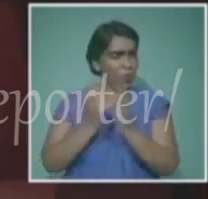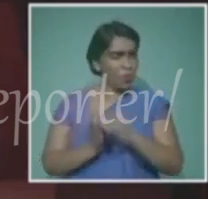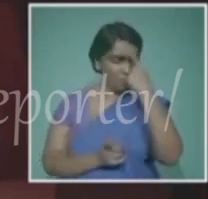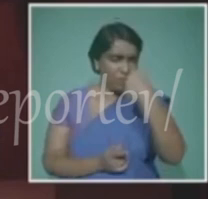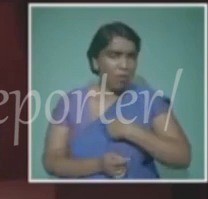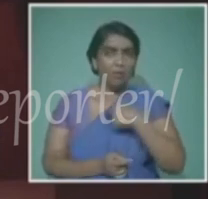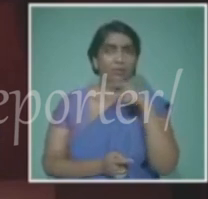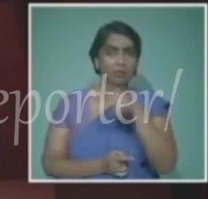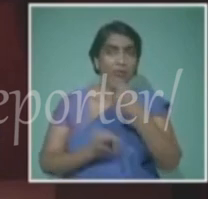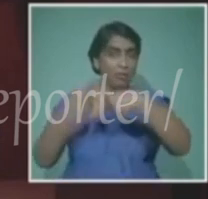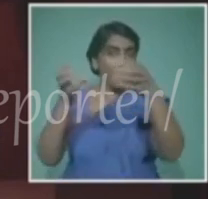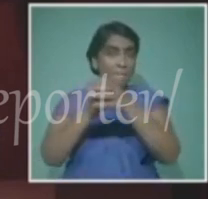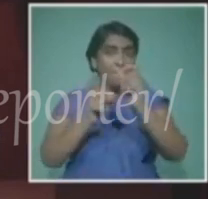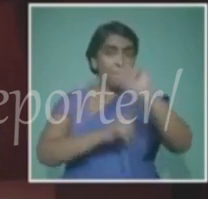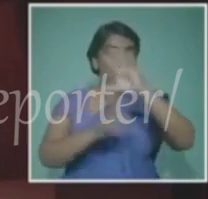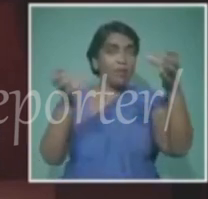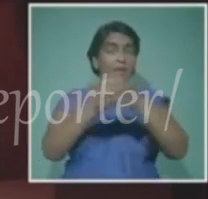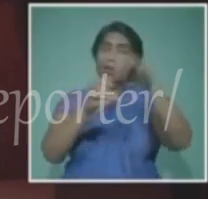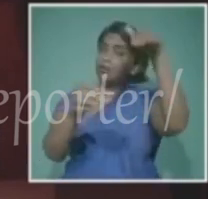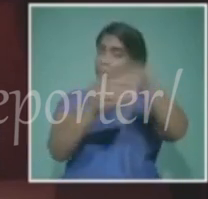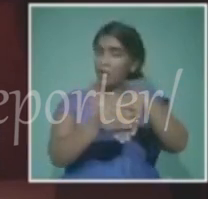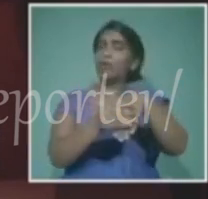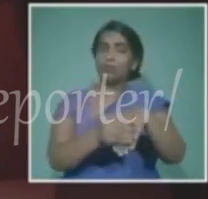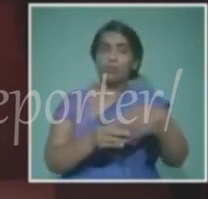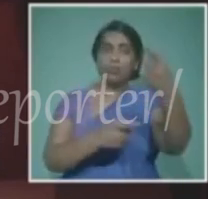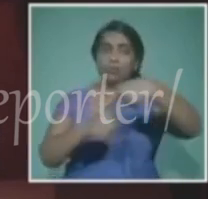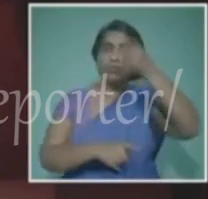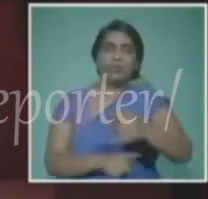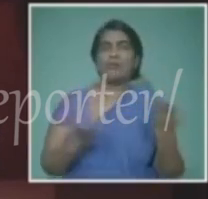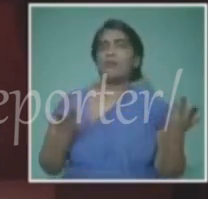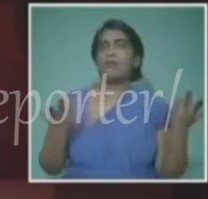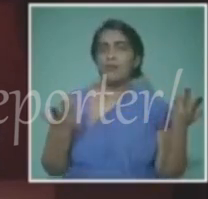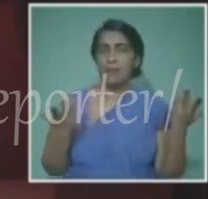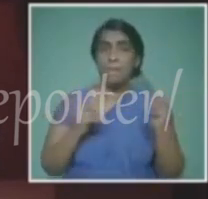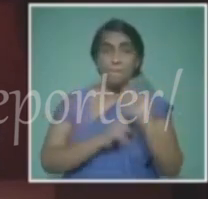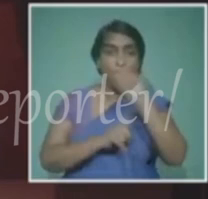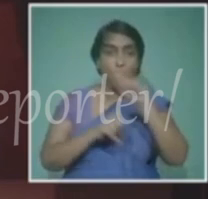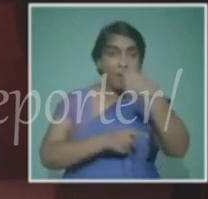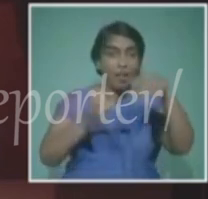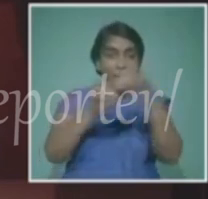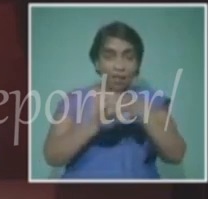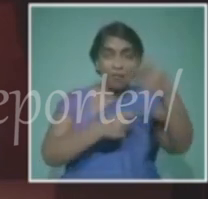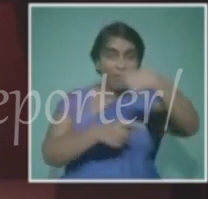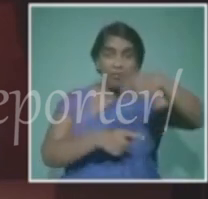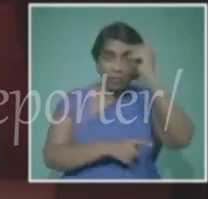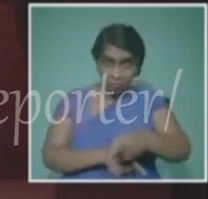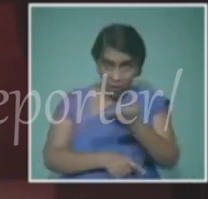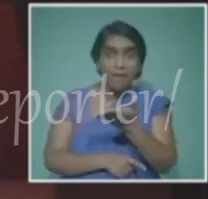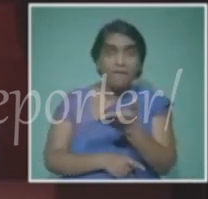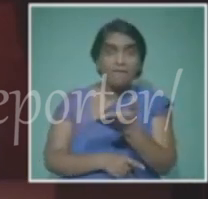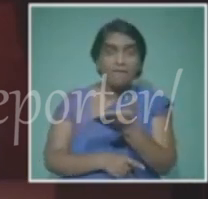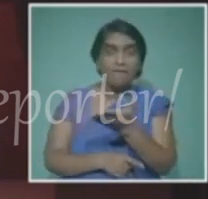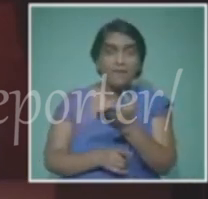බලන්න, ඔබතුමන්ලාගේ පාර්ලිමේන්තු කණ්ඩායම ඇතුලේ එකඟතාවයක් තියෙනවා. පාර්ලිමේන්තු කණ්ඩායම ඇතුලේ ඔබතුමන්ලාගේ එකඟතාවයක්